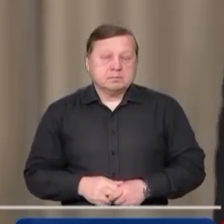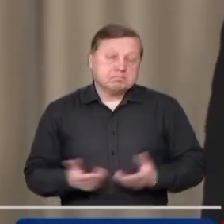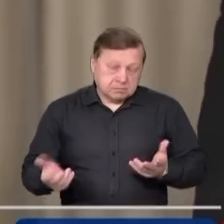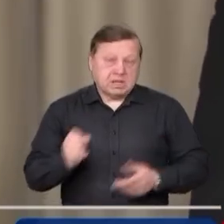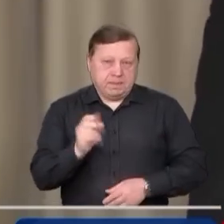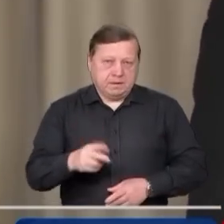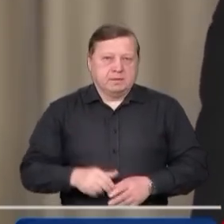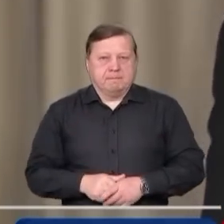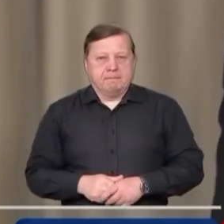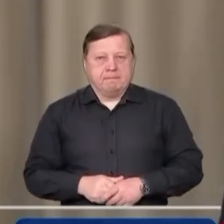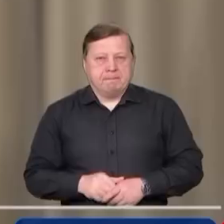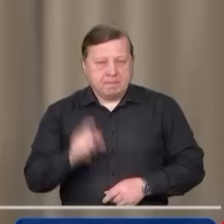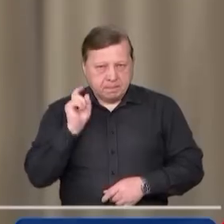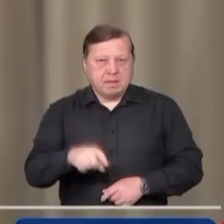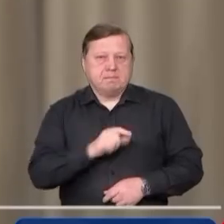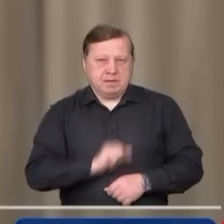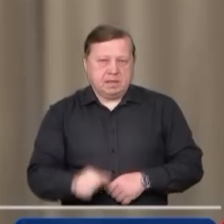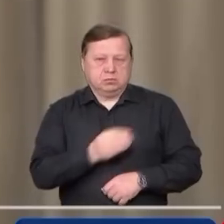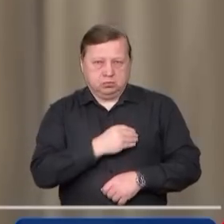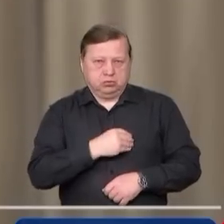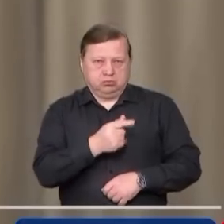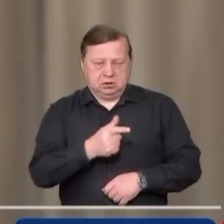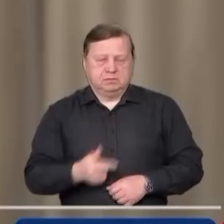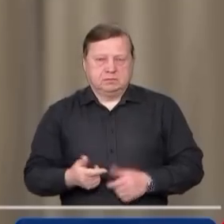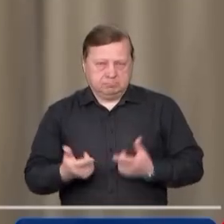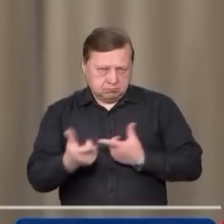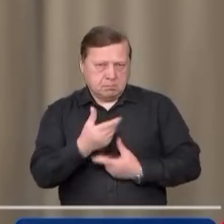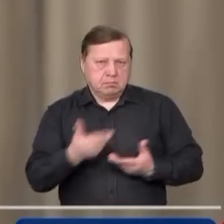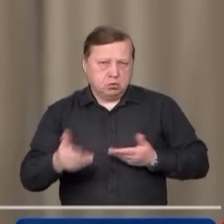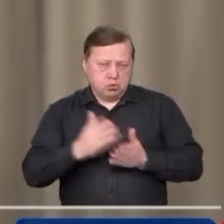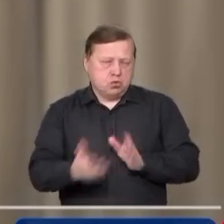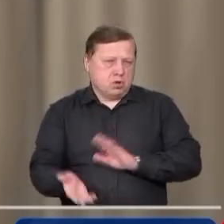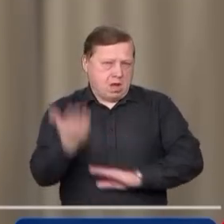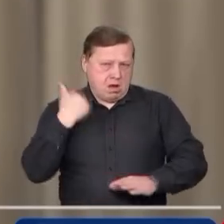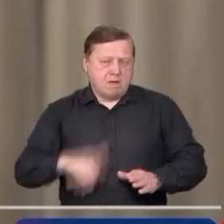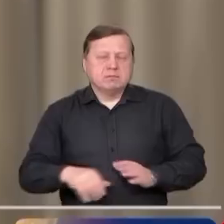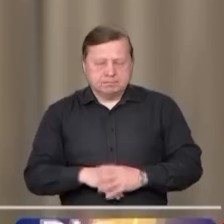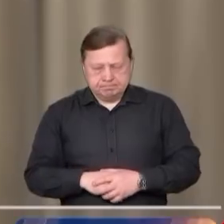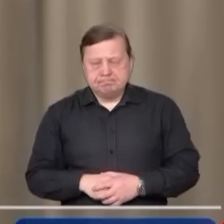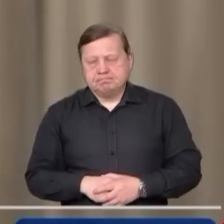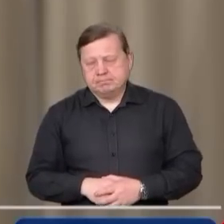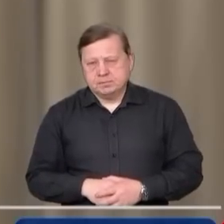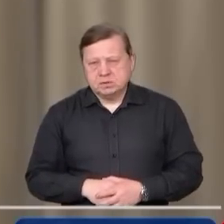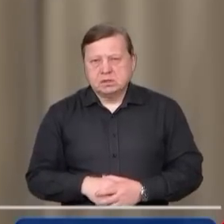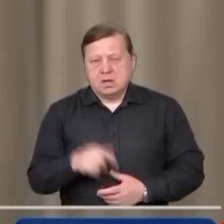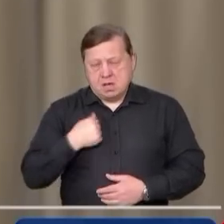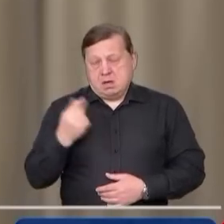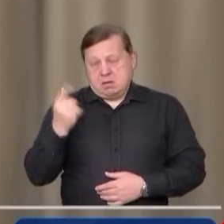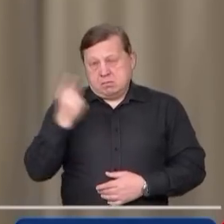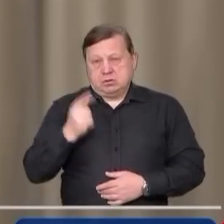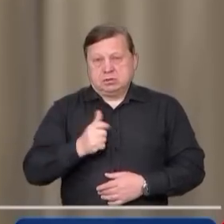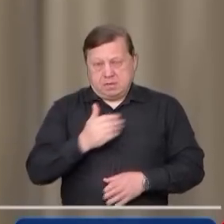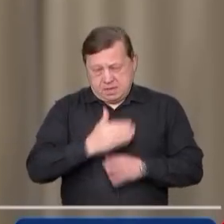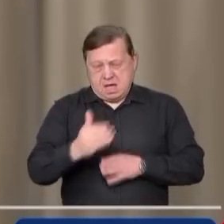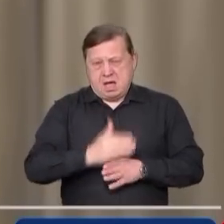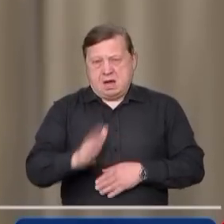Tak, Niemcy są rzetelnym sojusznikiem od bardzo długiego czasu i cały czas uważam, że